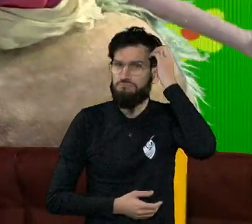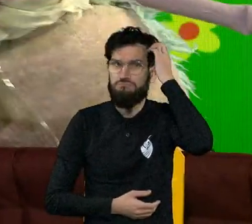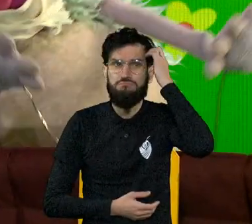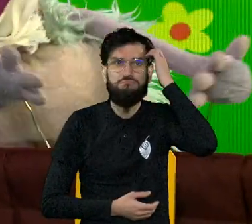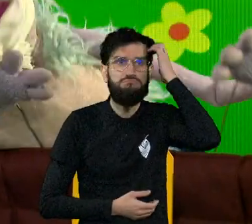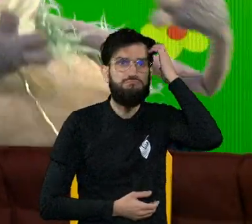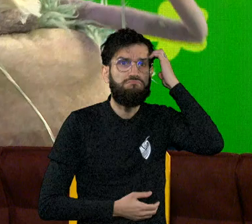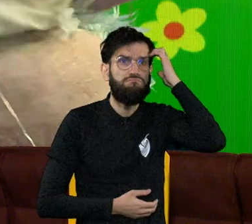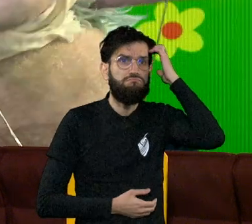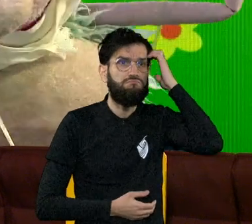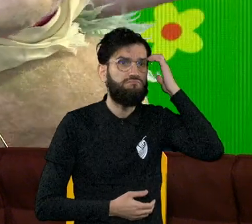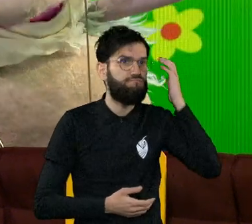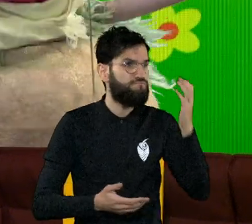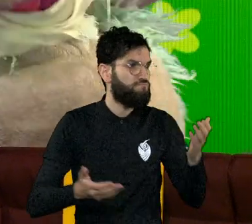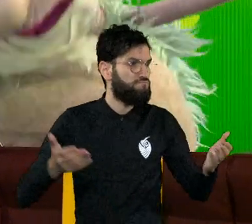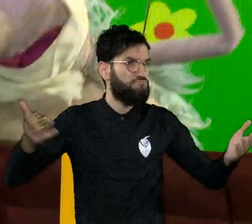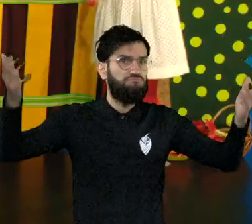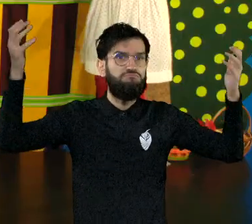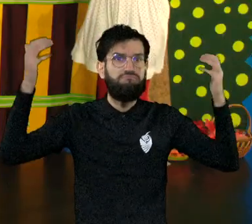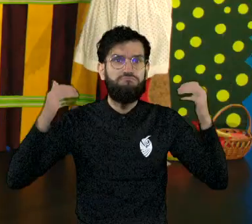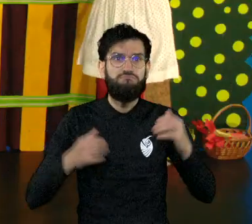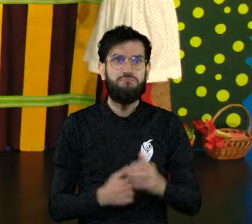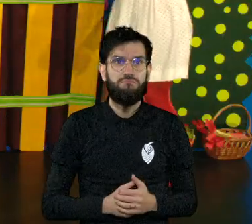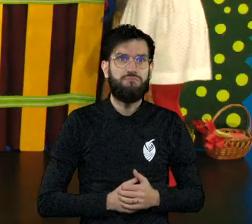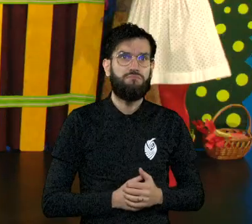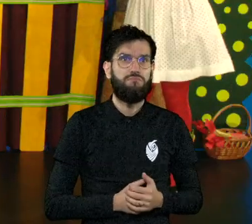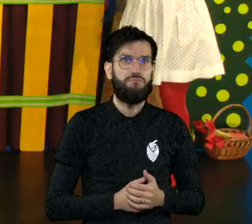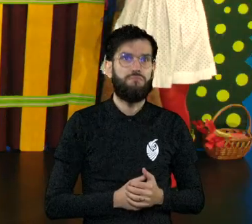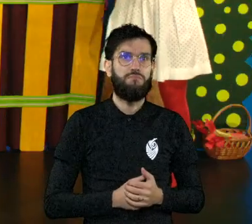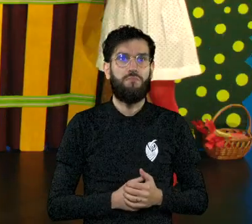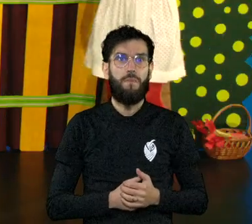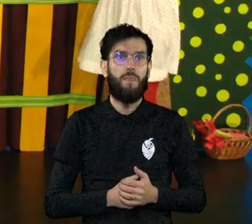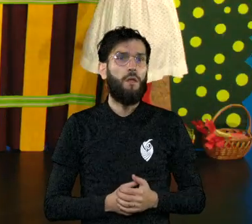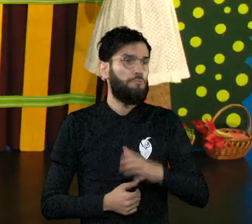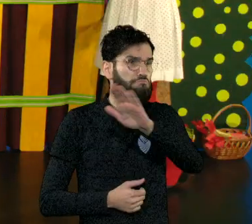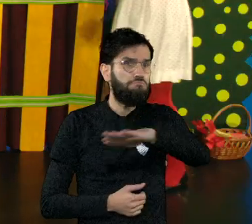Nevidel ju uzopaní, ach jaj. Och, deti milé,